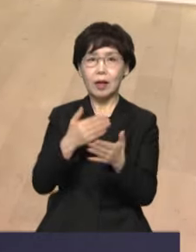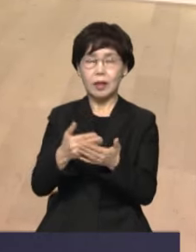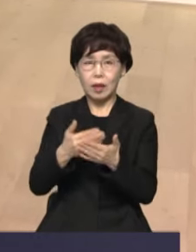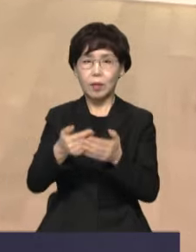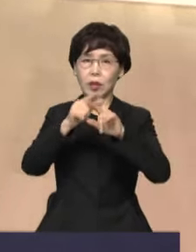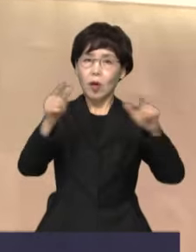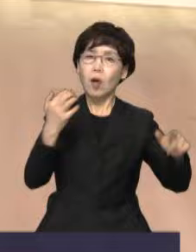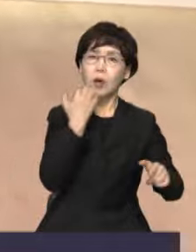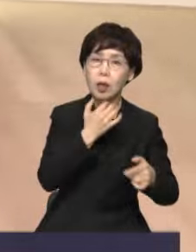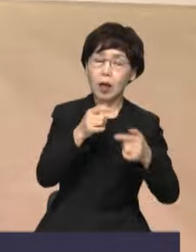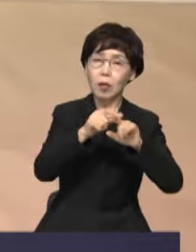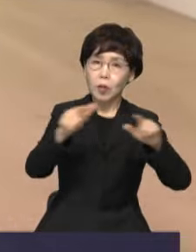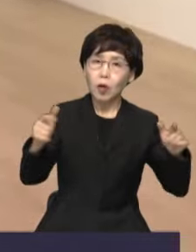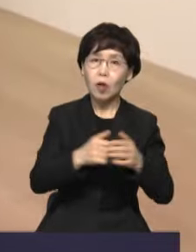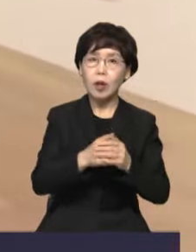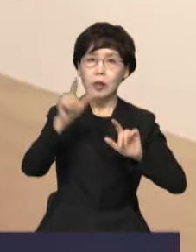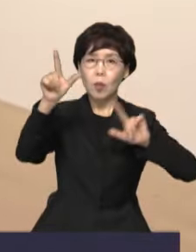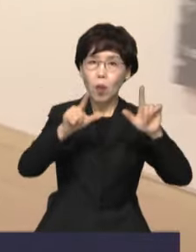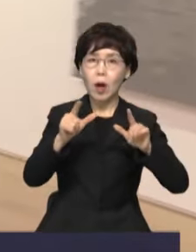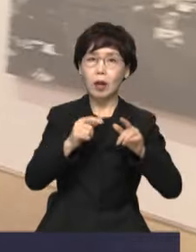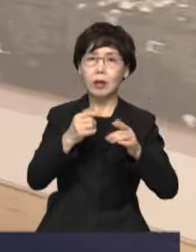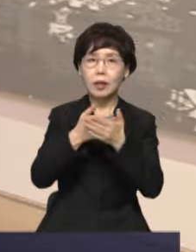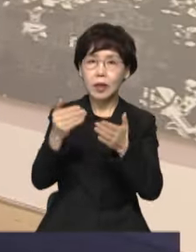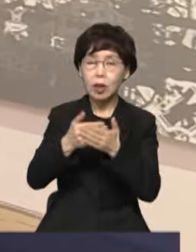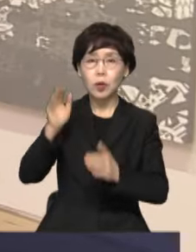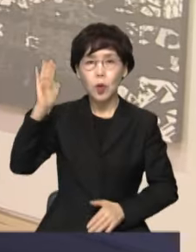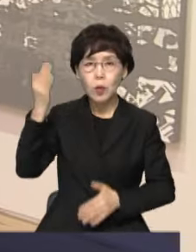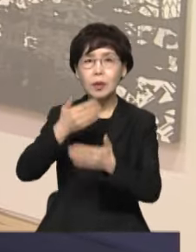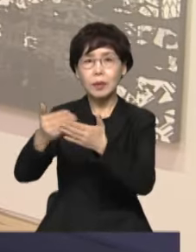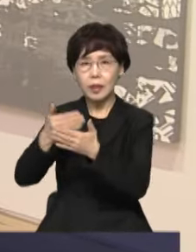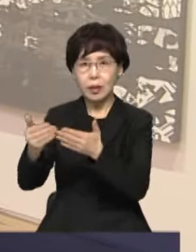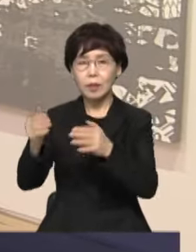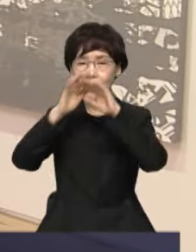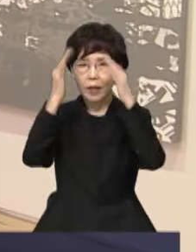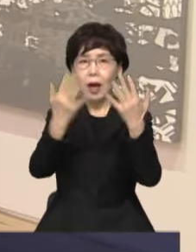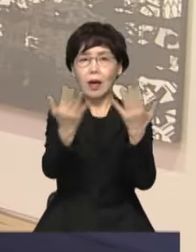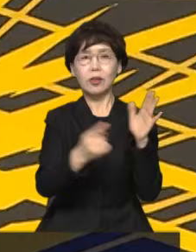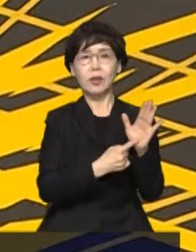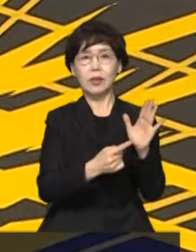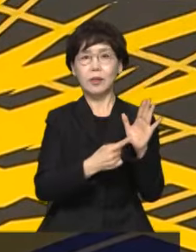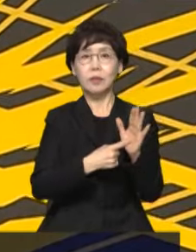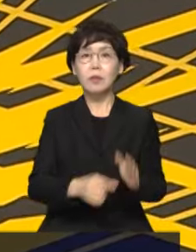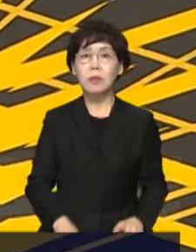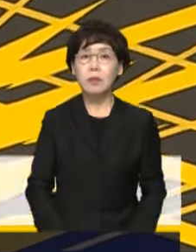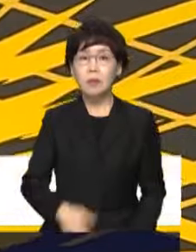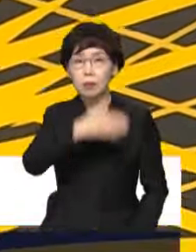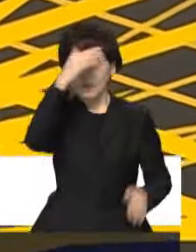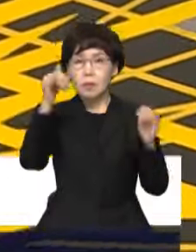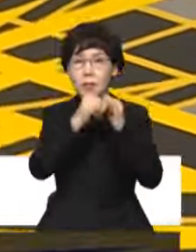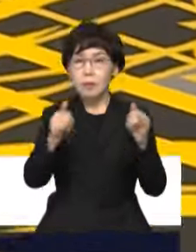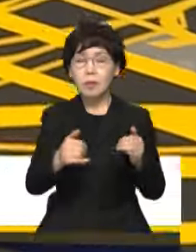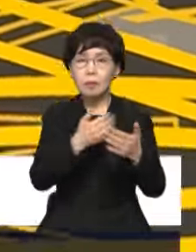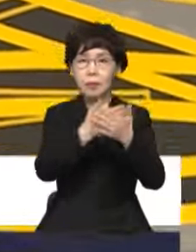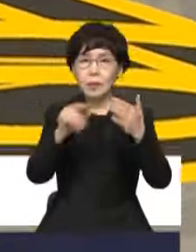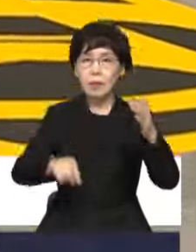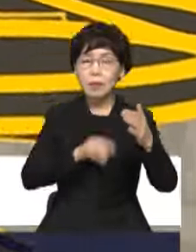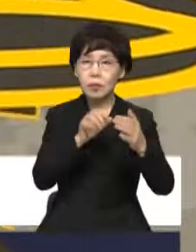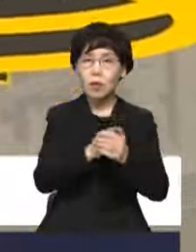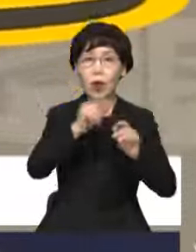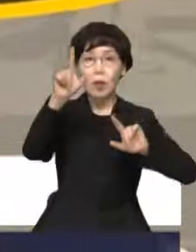다양한 색과 복잡한 기호가 화면을 채운 최근 작품까지 한자리에 모였습니다. 관람객은 작품 속